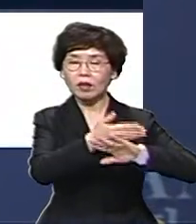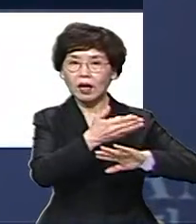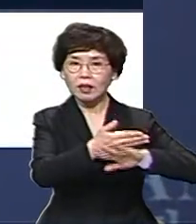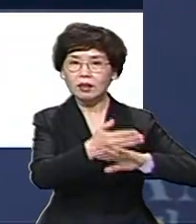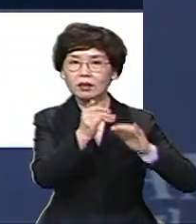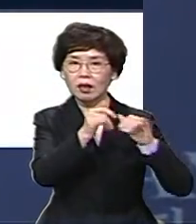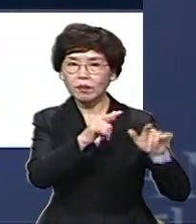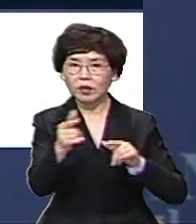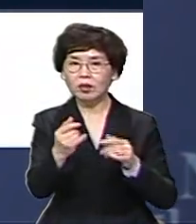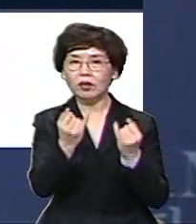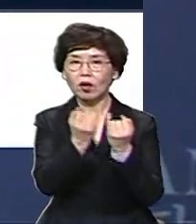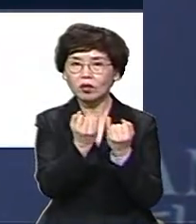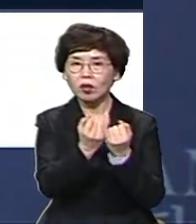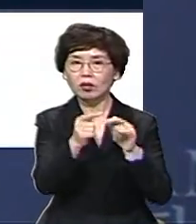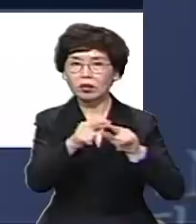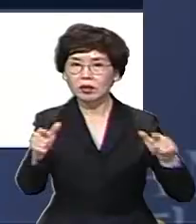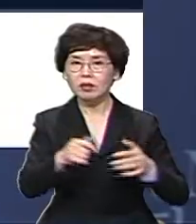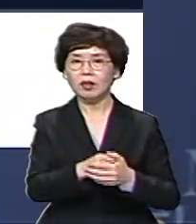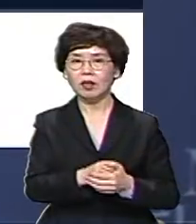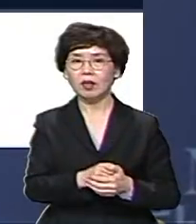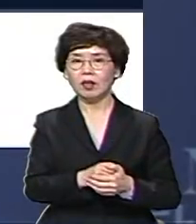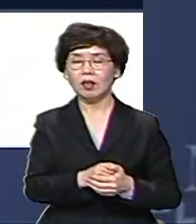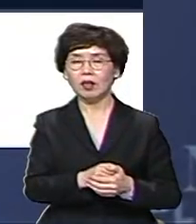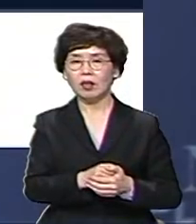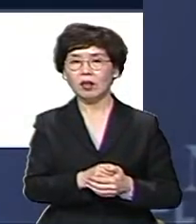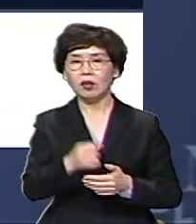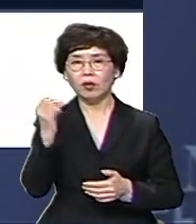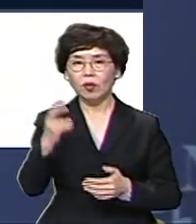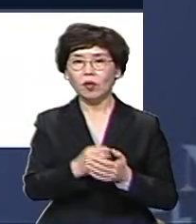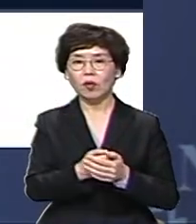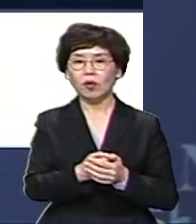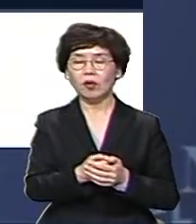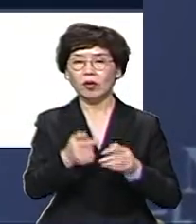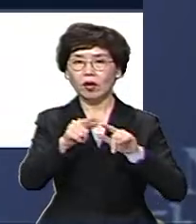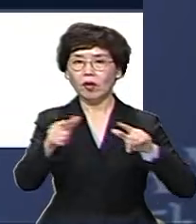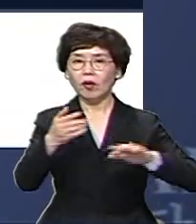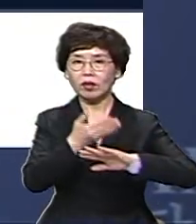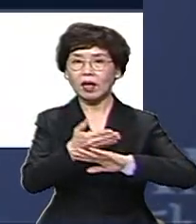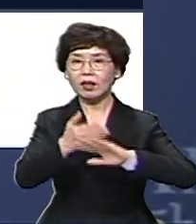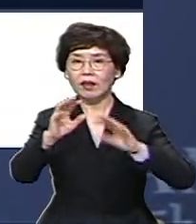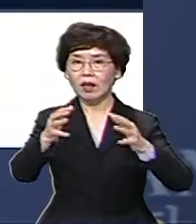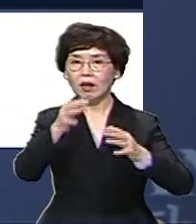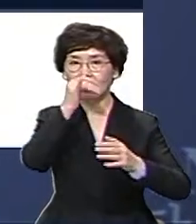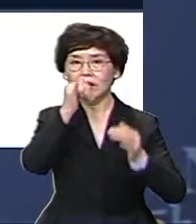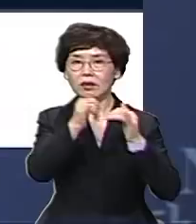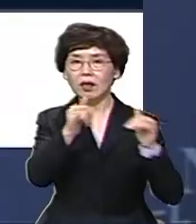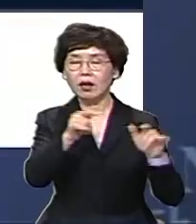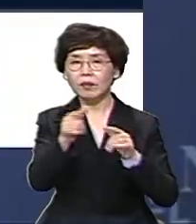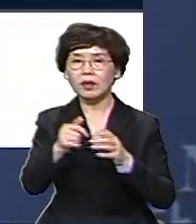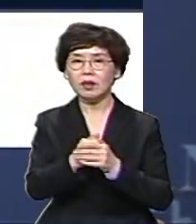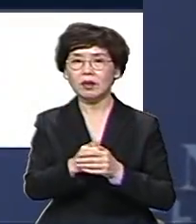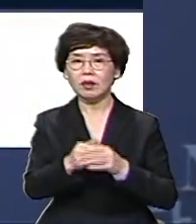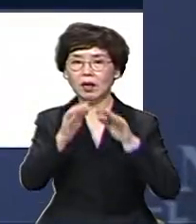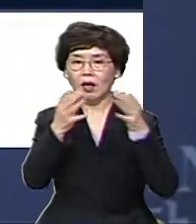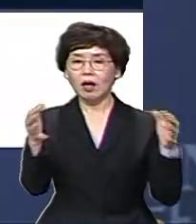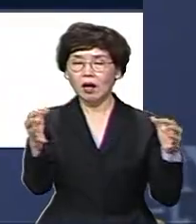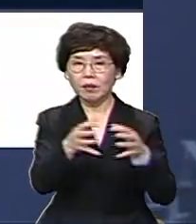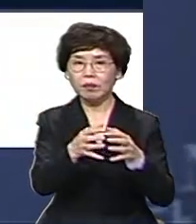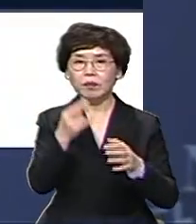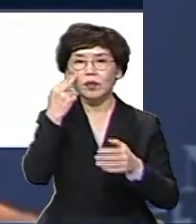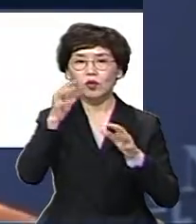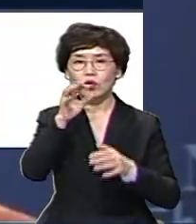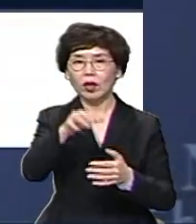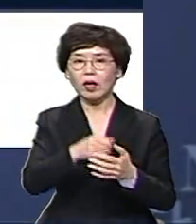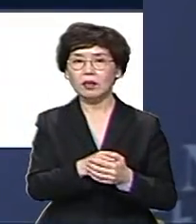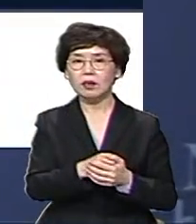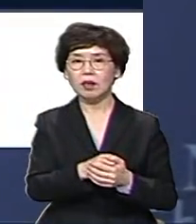관계 그리고 또한 주식시장에서의 하락 문제 이런 여러 가지가 있고 또 위중 사이에 굉장히 많은 역사가 이루어지고 있습니다. 그리고 또한 여러 다른